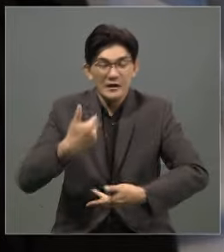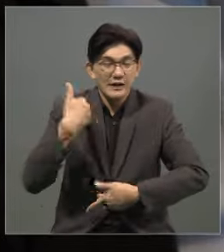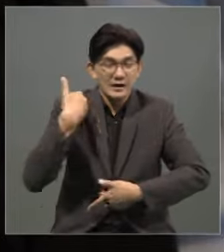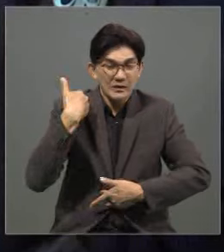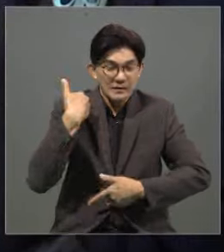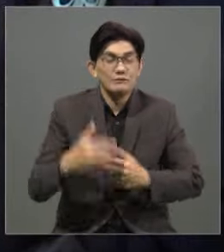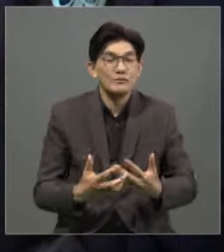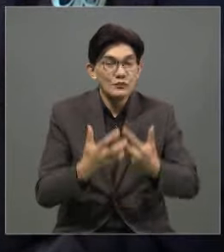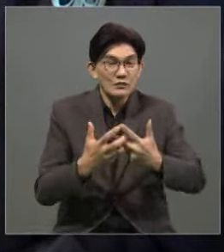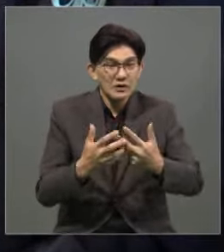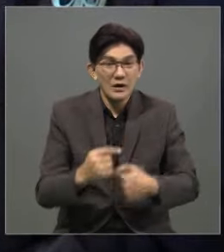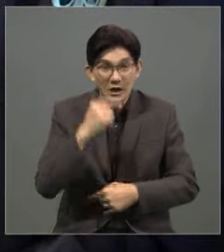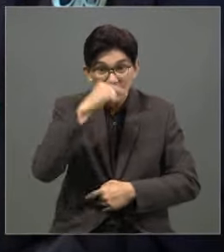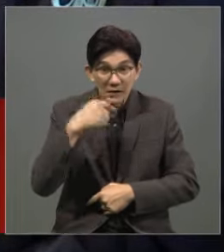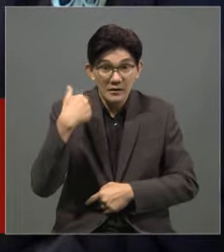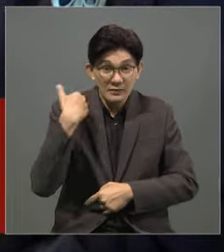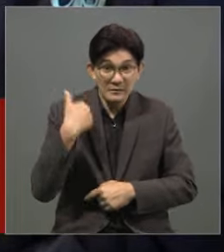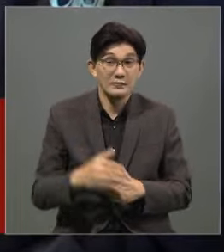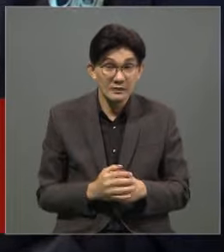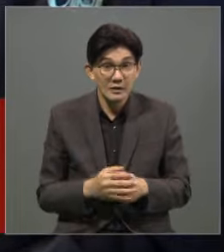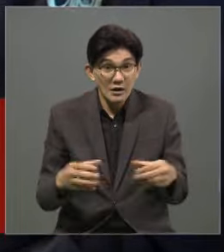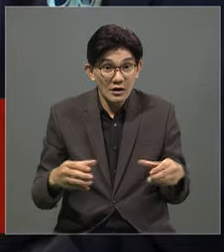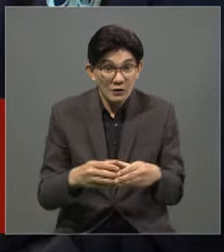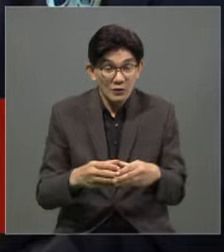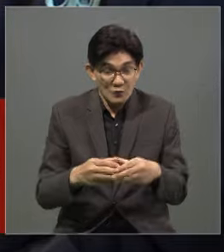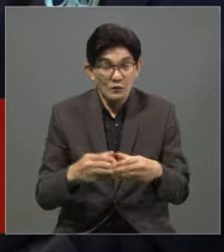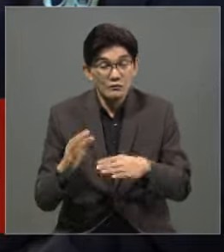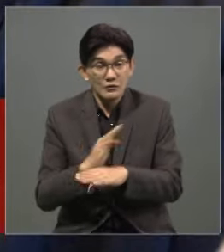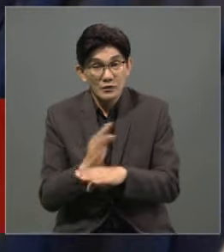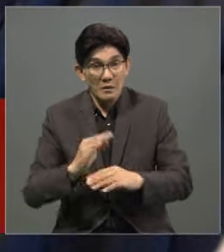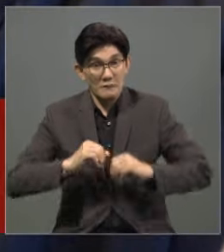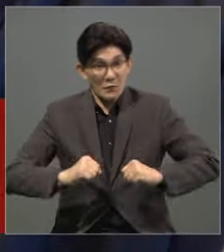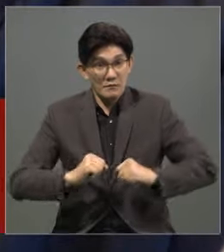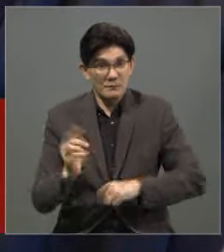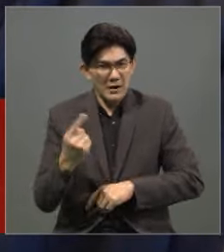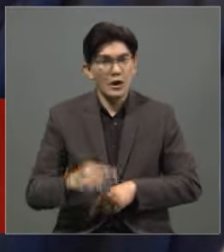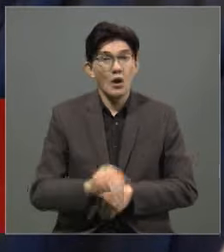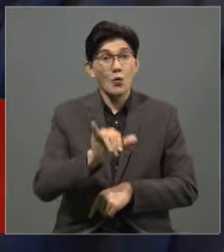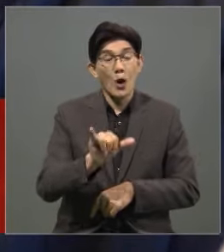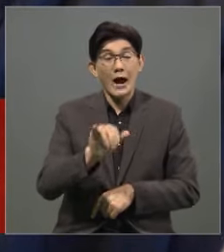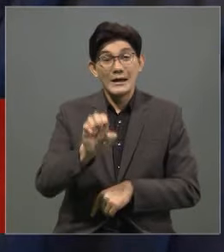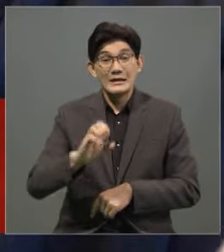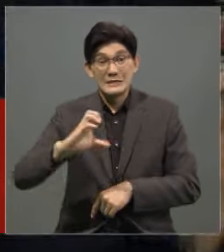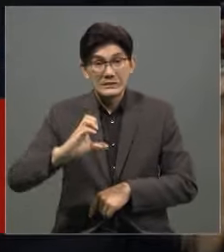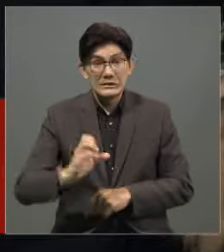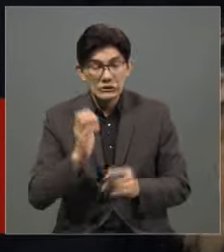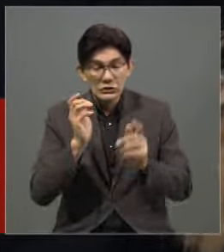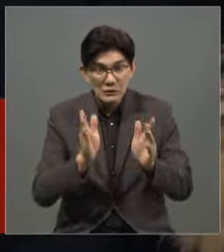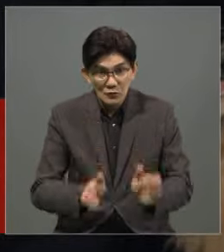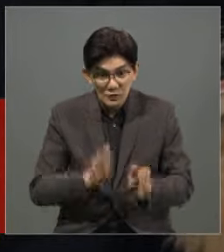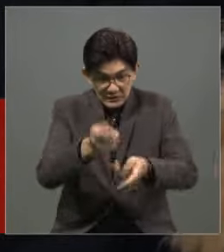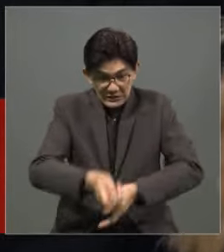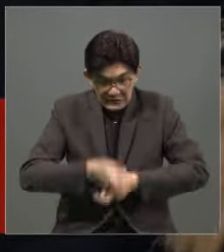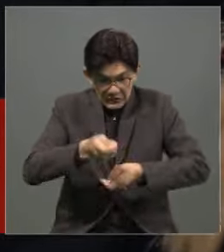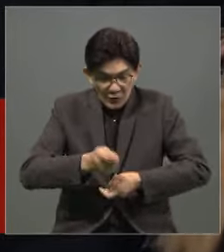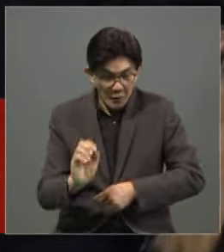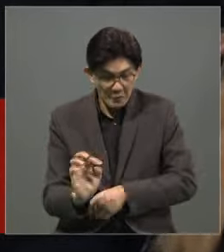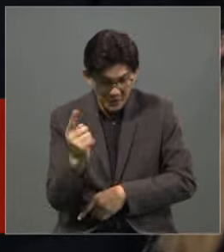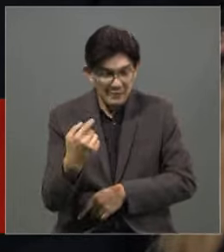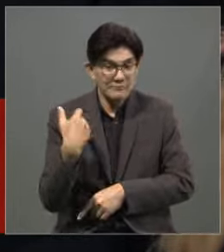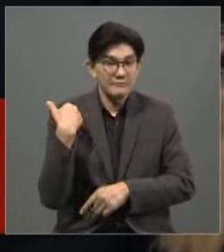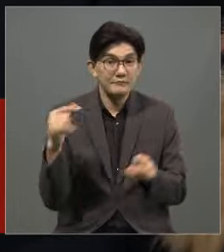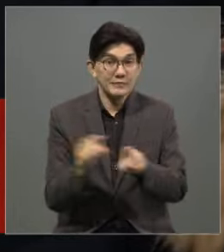าหกรรมแห่งประเทศไทยแล้วก็ที่สำคัญก็คือกลุ่มนักธุรกิจรุ่นใหม่หรือว่า YEC นะครับแล้วก็กลุ่มเกษตรกรรุ่นใหม่อย่าง Smart